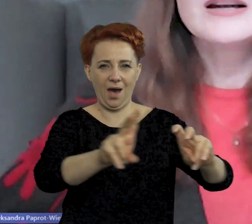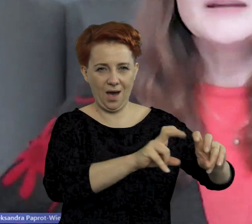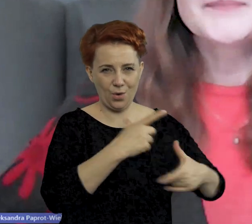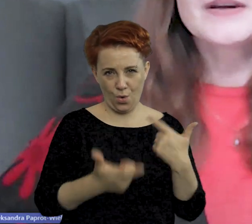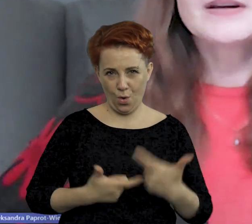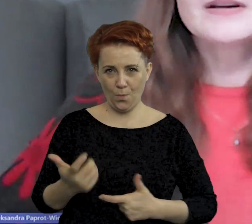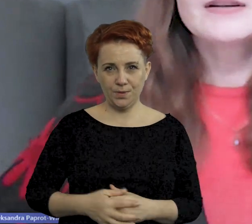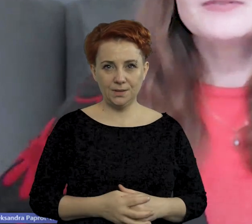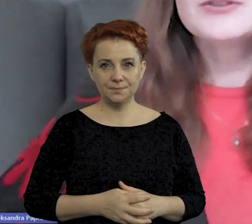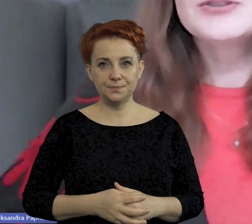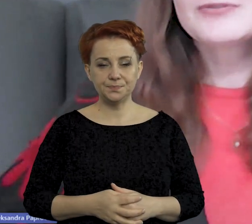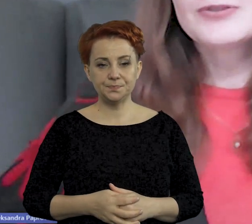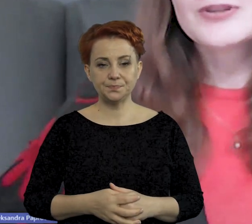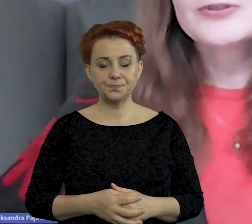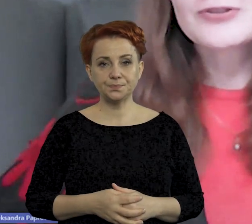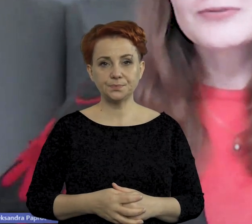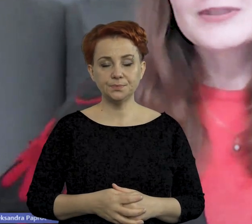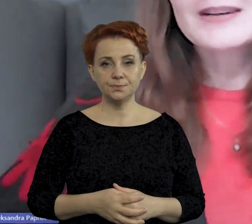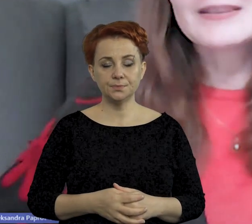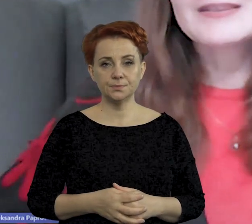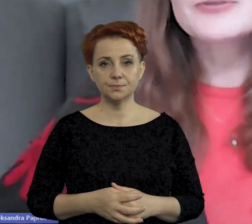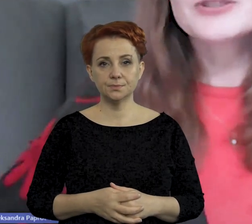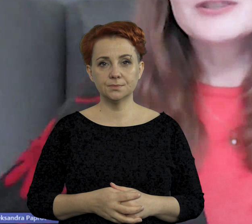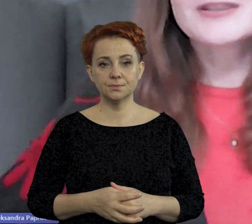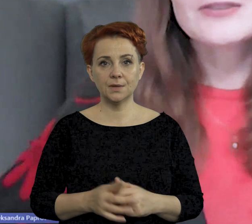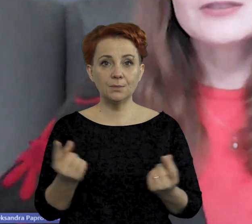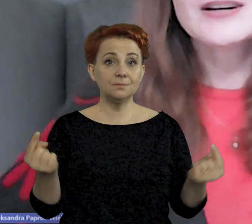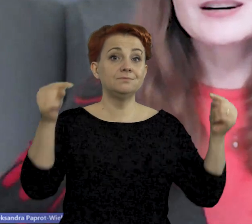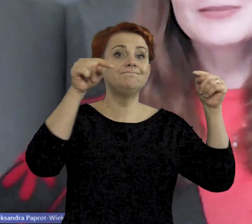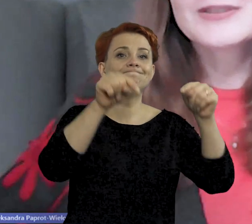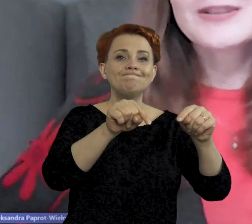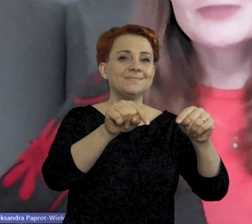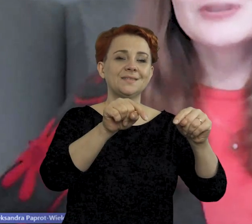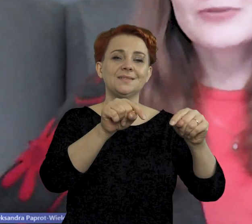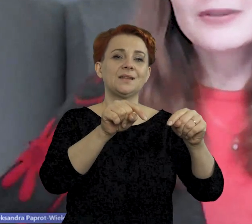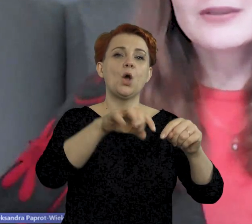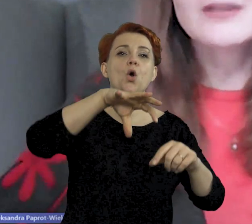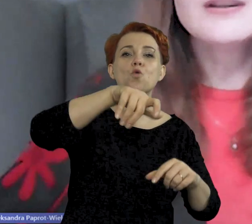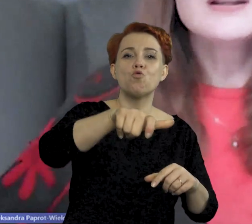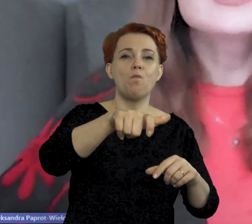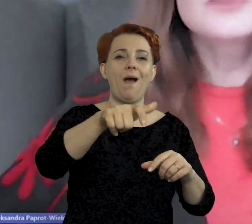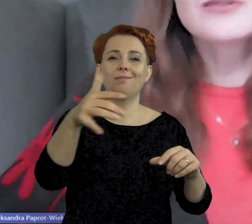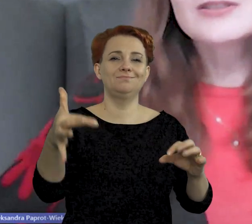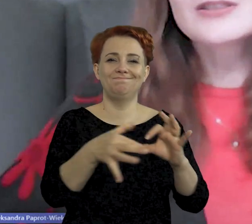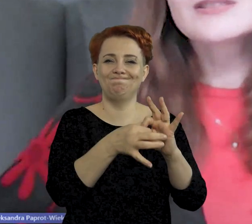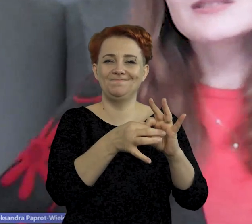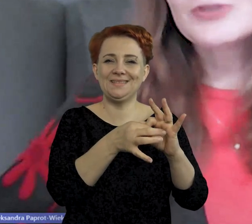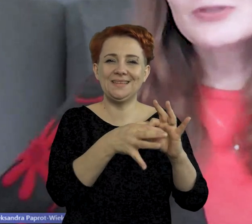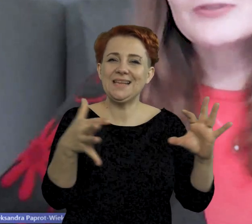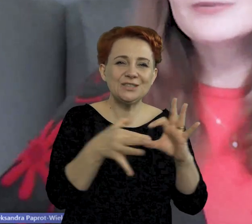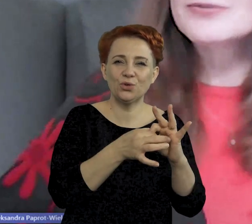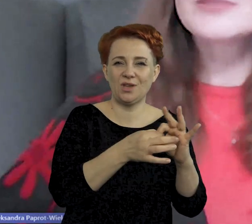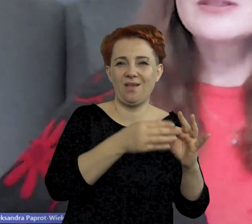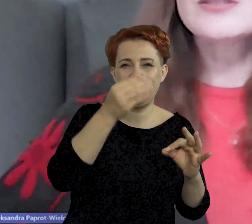rzeczywiście wyjść do tego środowiska nieuczelnianego, nieakademickiego, nienaukowego, spotkać się z